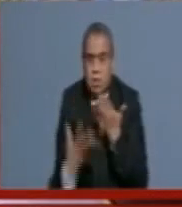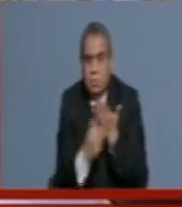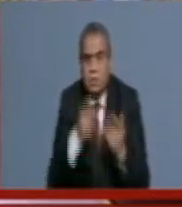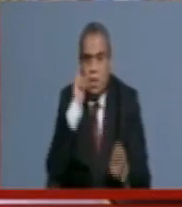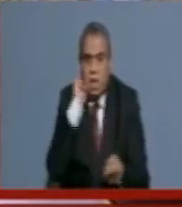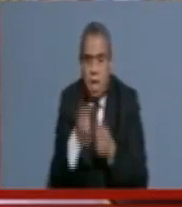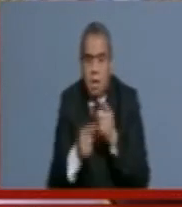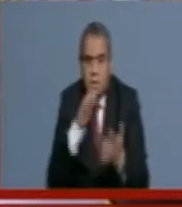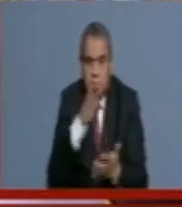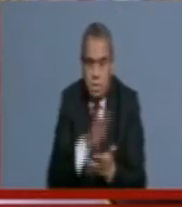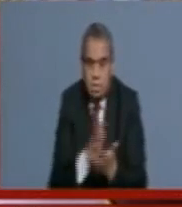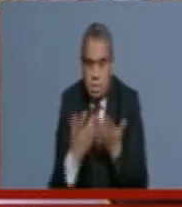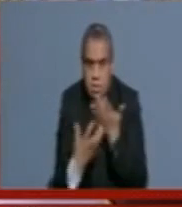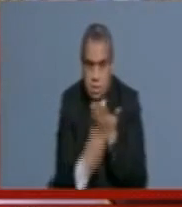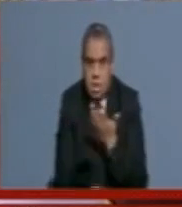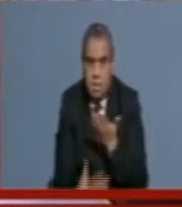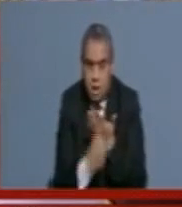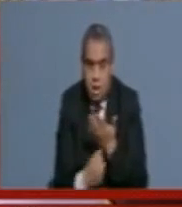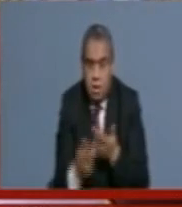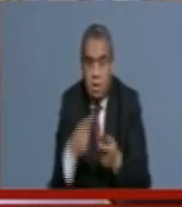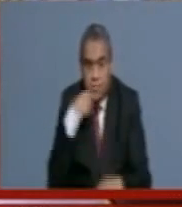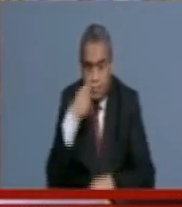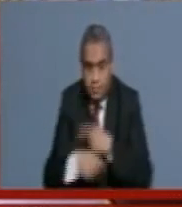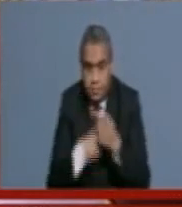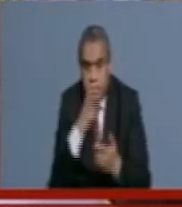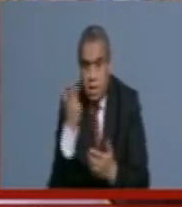وبعد كده بيتم نقل أوراق الاقتراع وفقا